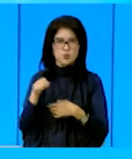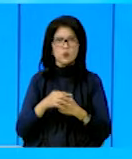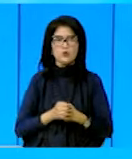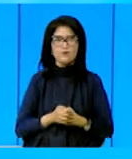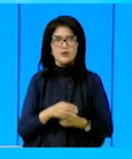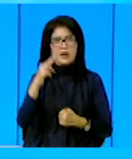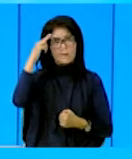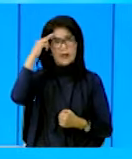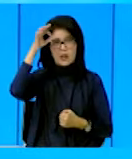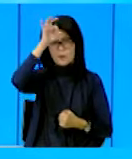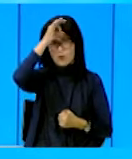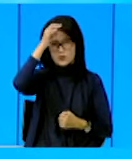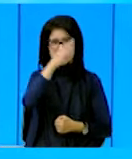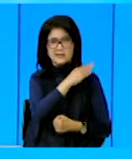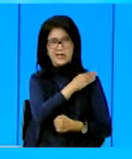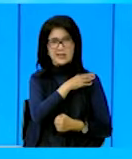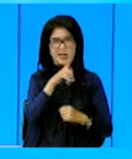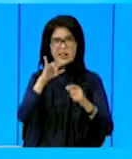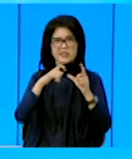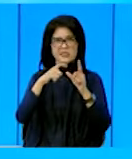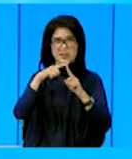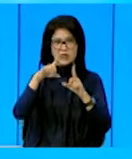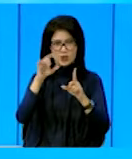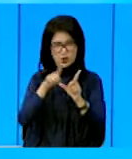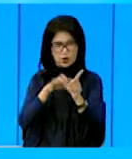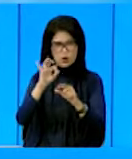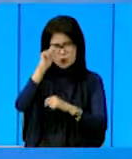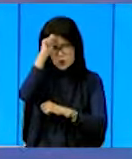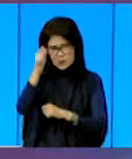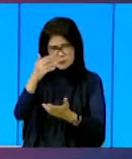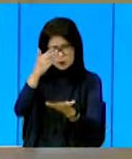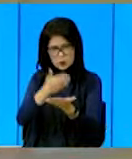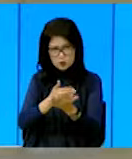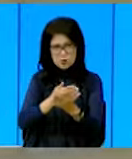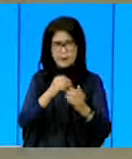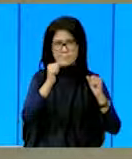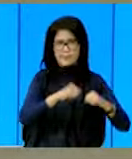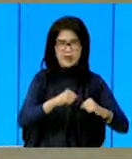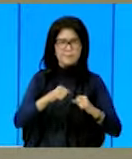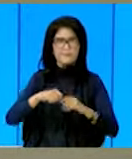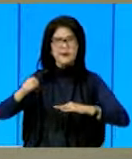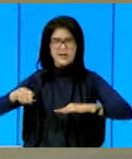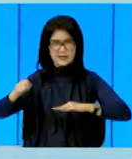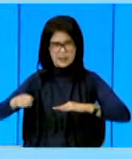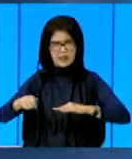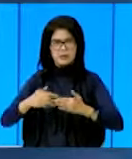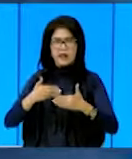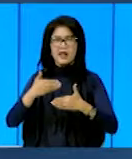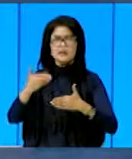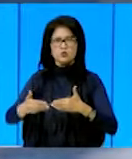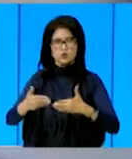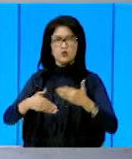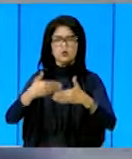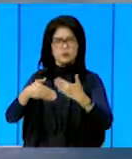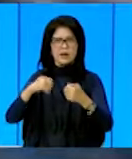Kapolri Jenderal Listio Sigit Prabowo menghormati putusan pra-peradilan Peggy Setiawan dan Polri akan segera menindaklanjuti kasus